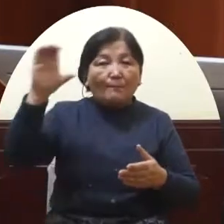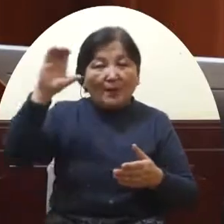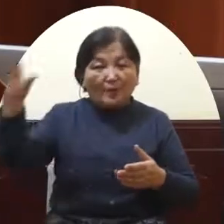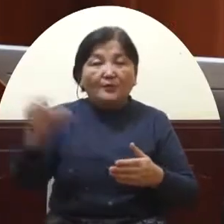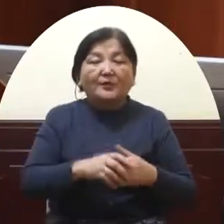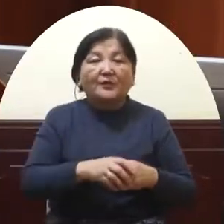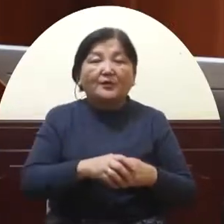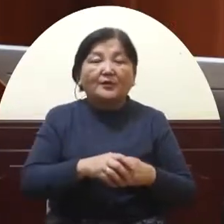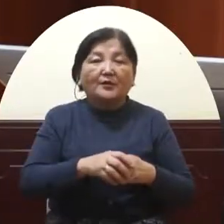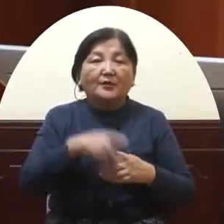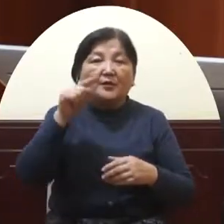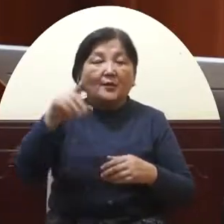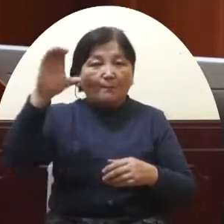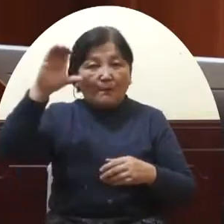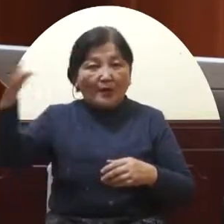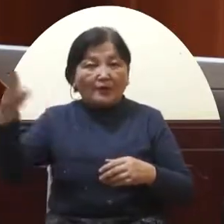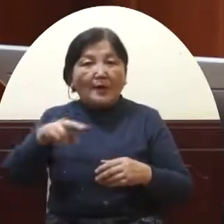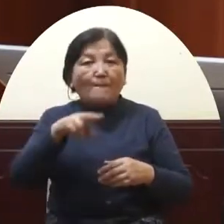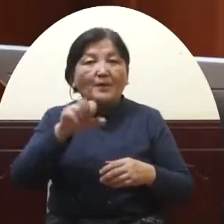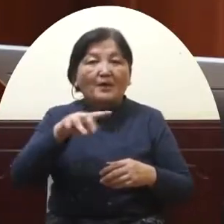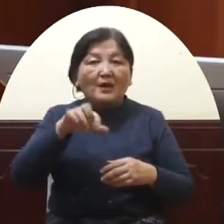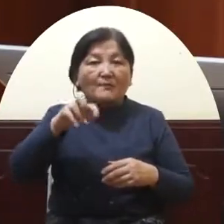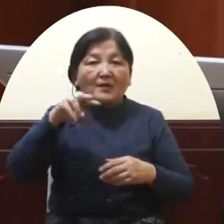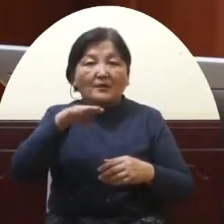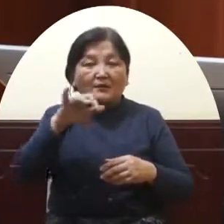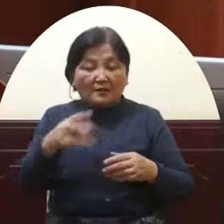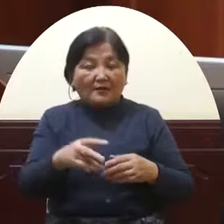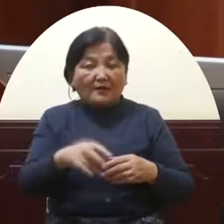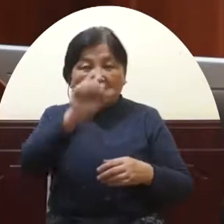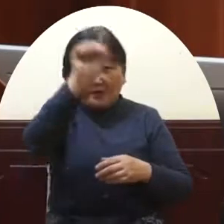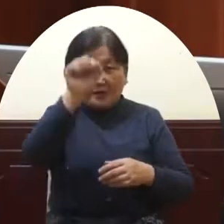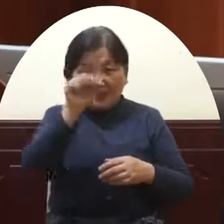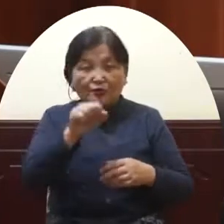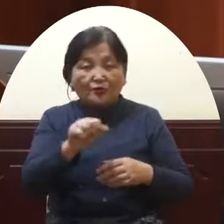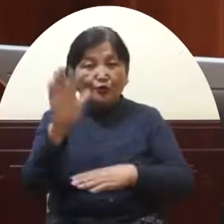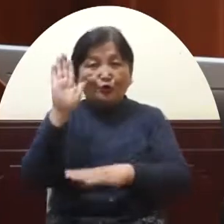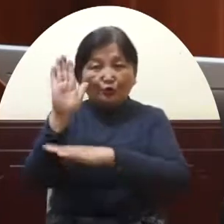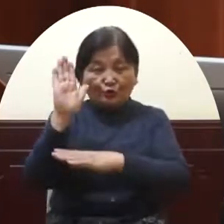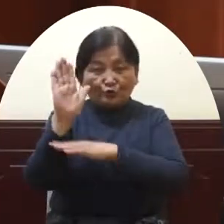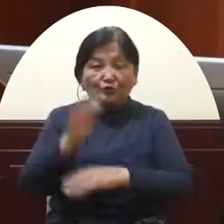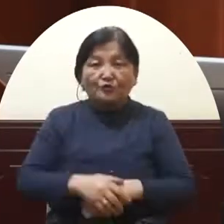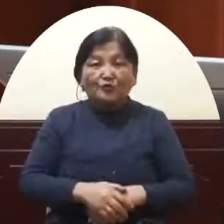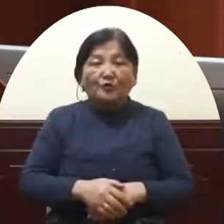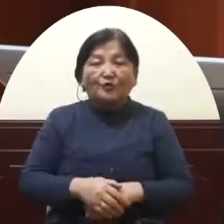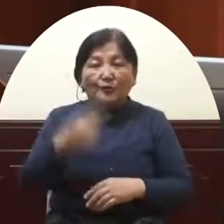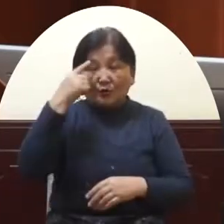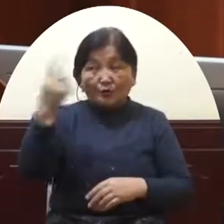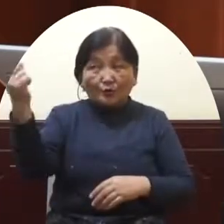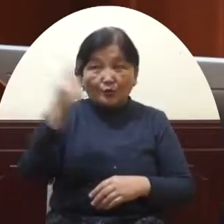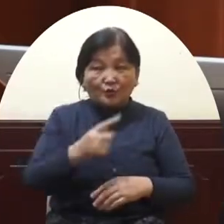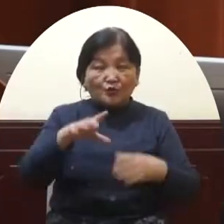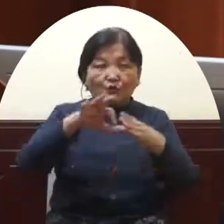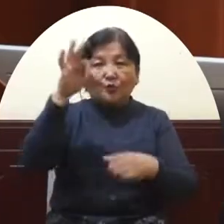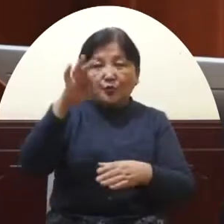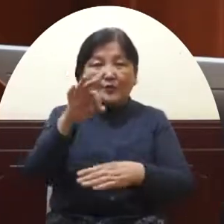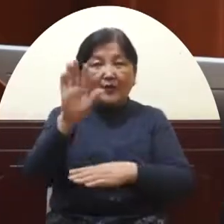бас энэ хүрээнд байдаг энэ байгууллагын парламентын ассамблей за Европын парламентын төлөөлөгчд Монголд ирж сонгуулаар ажиглалт